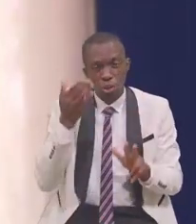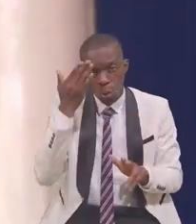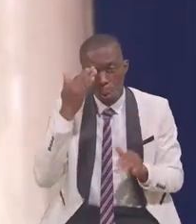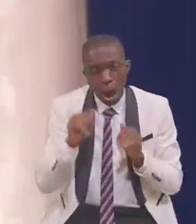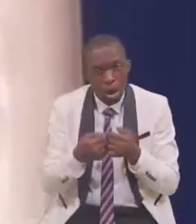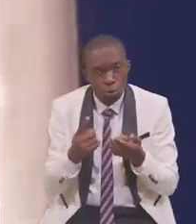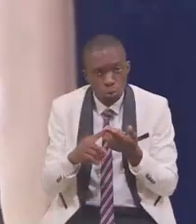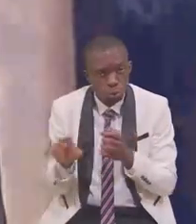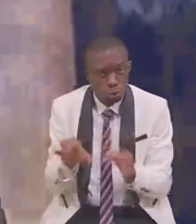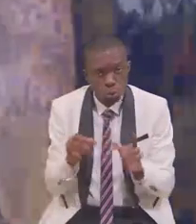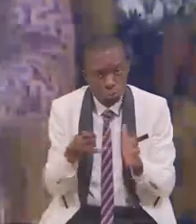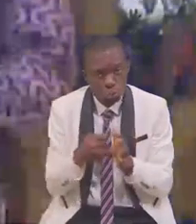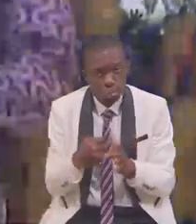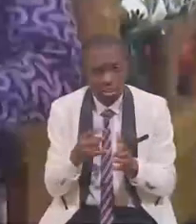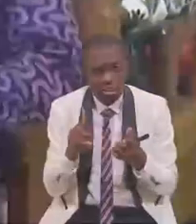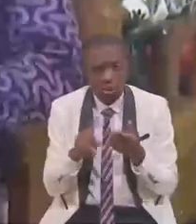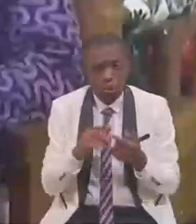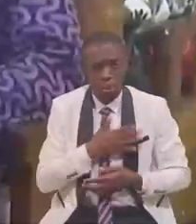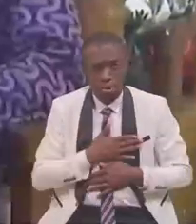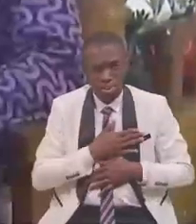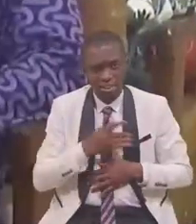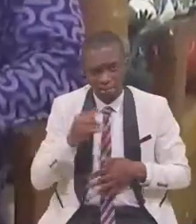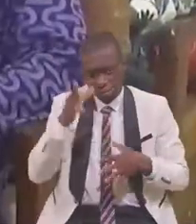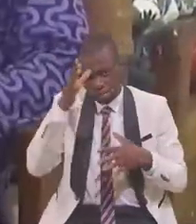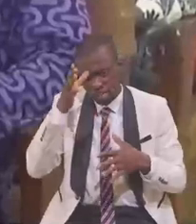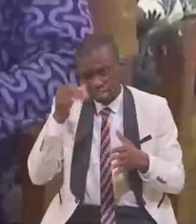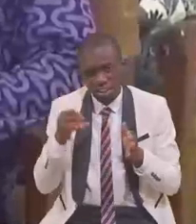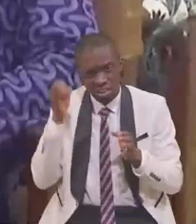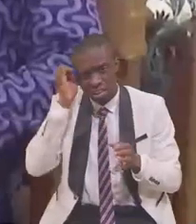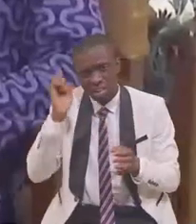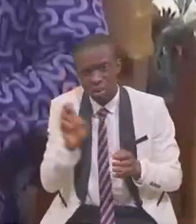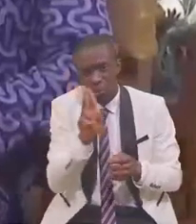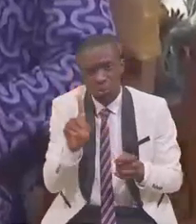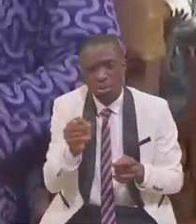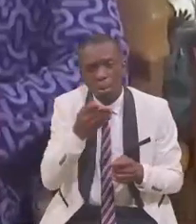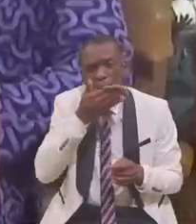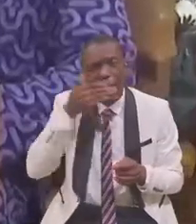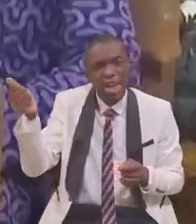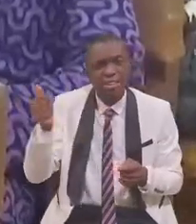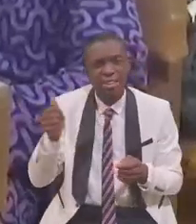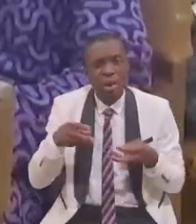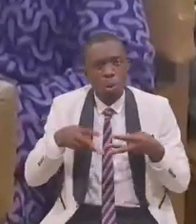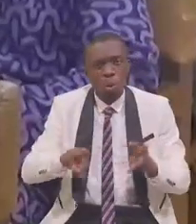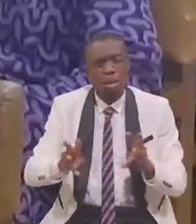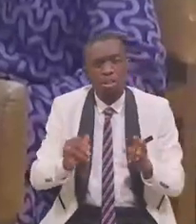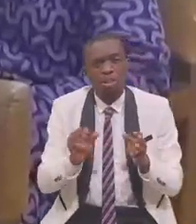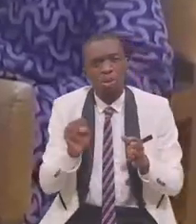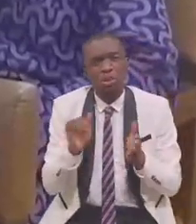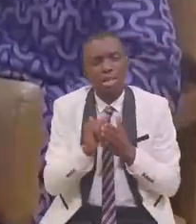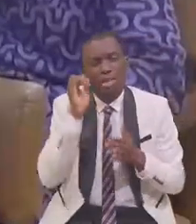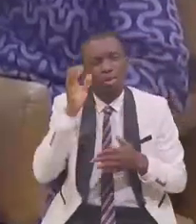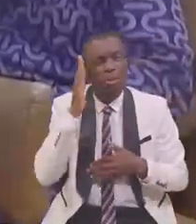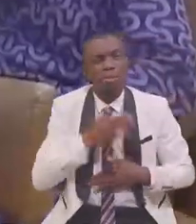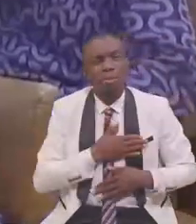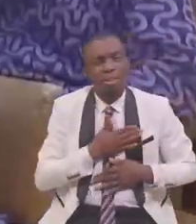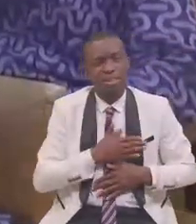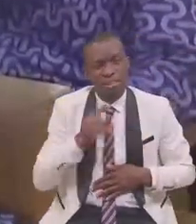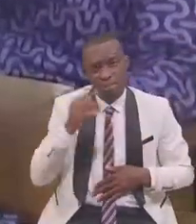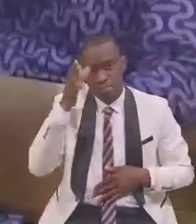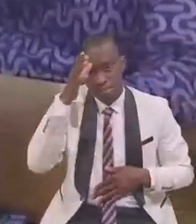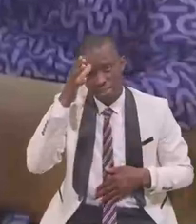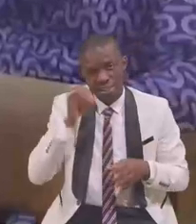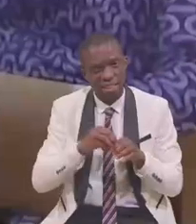des méthodes appropriées, les meilleures méthodes, afin de plaire au Père dans tout ce qu'il a fait. Numéro 4, il